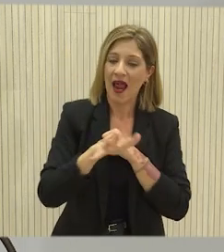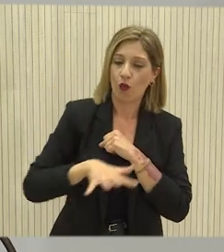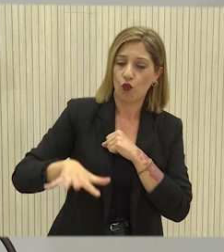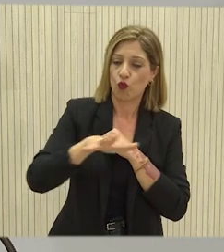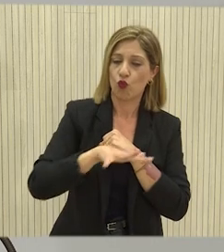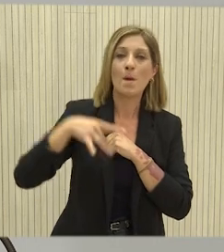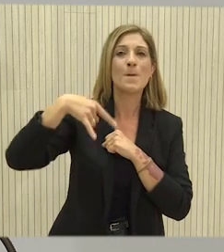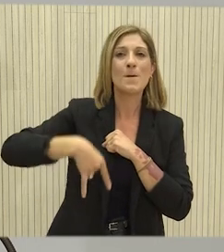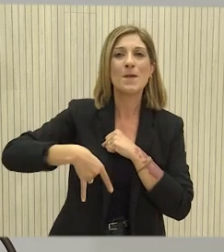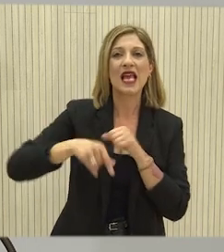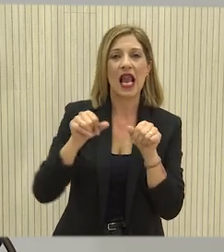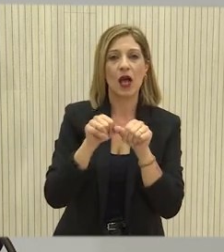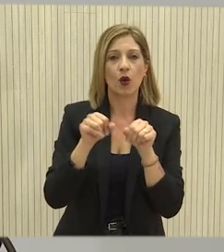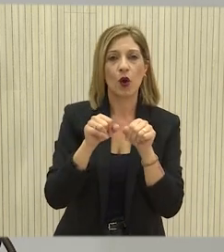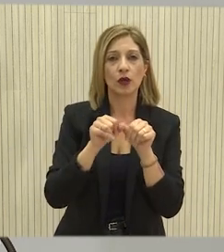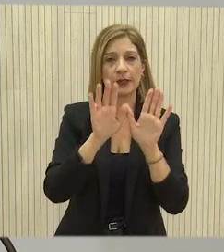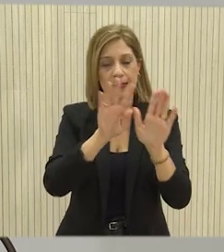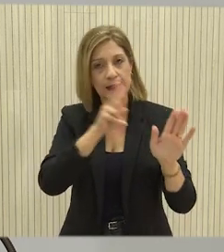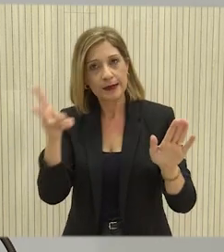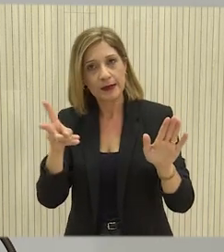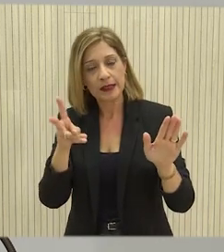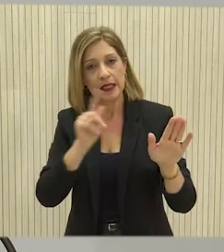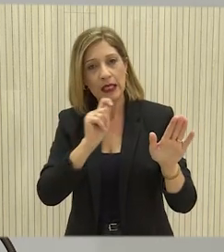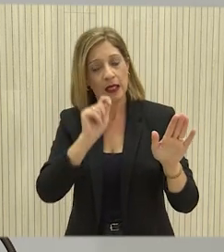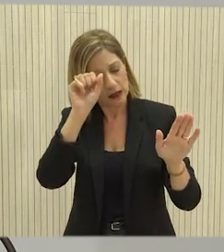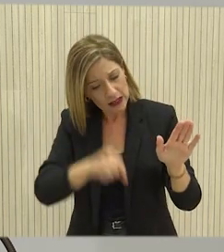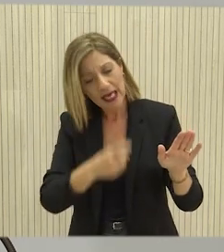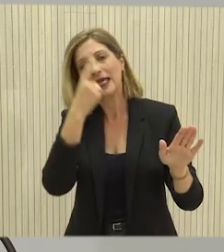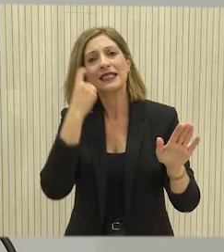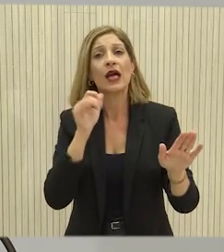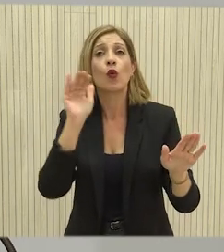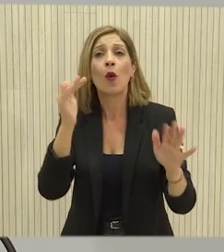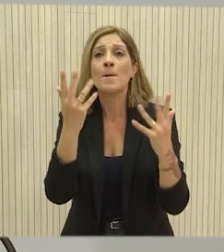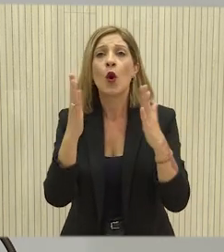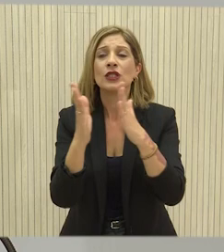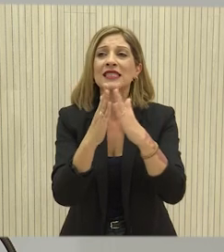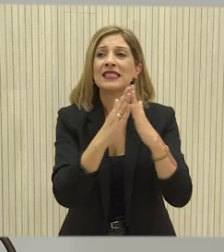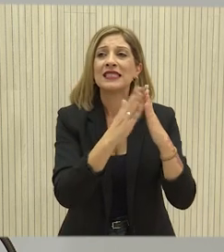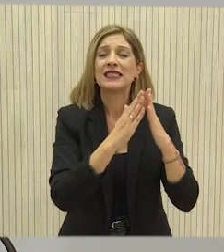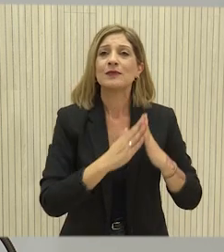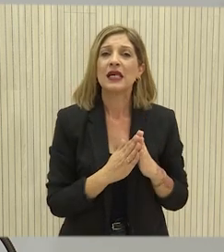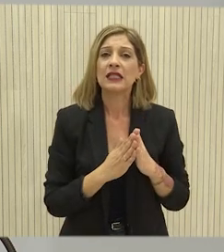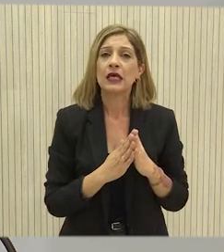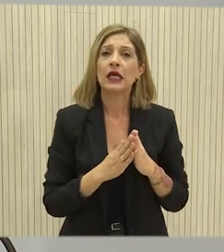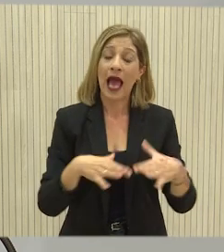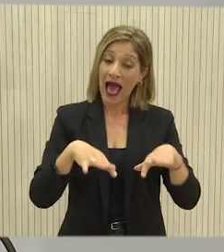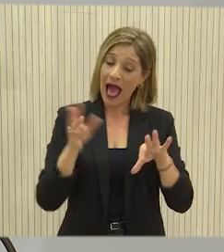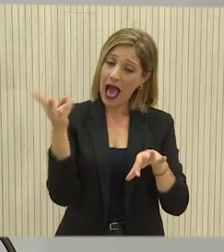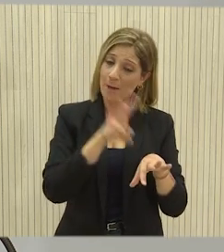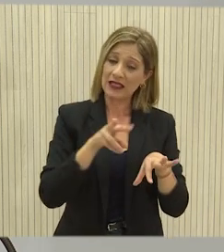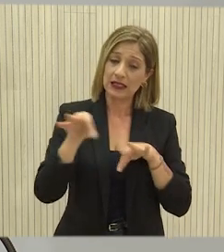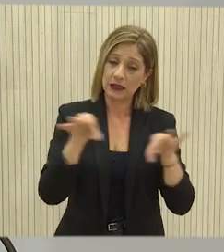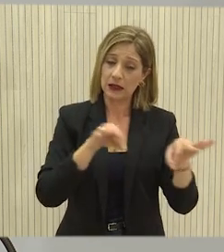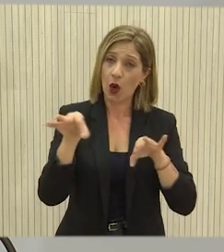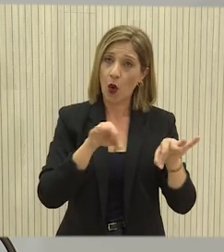της Πύλας, και όλα αυτά ήταν προϊόν. Πόσα σπίτια θα χτίσουν αστική ανάπτυξη? Έχει ήδη ξεκινήσει η οικοπεδοποίηση, η